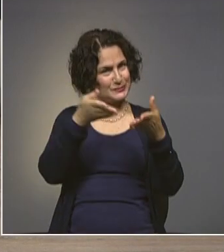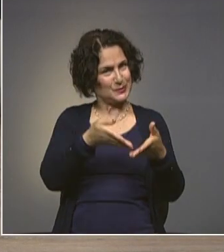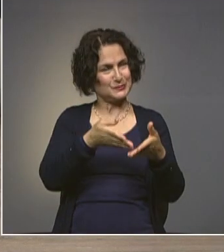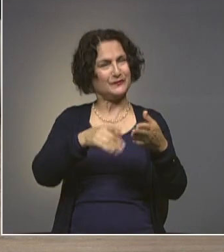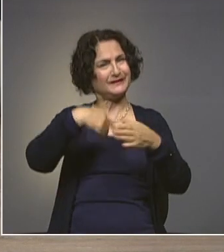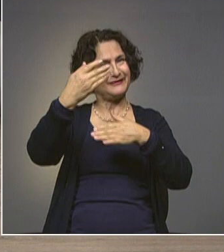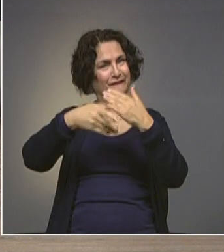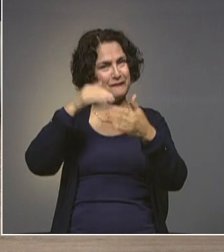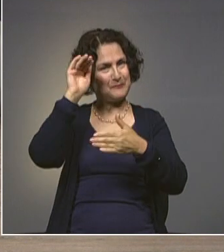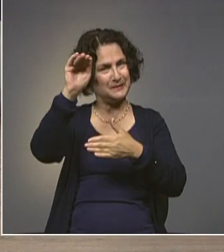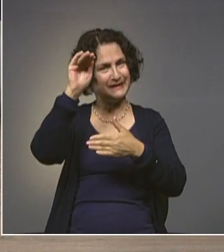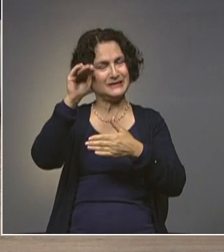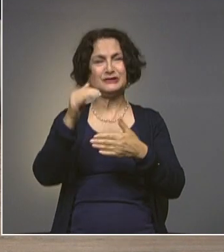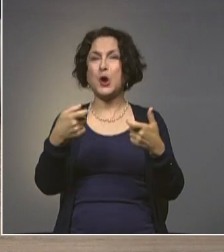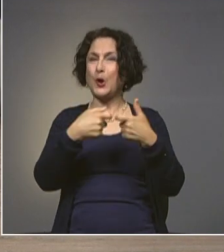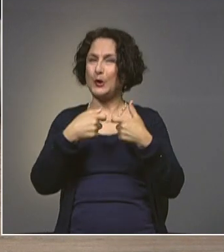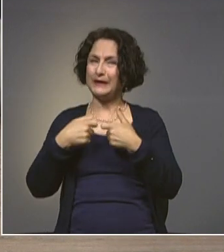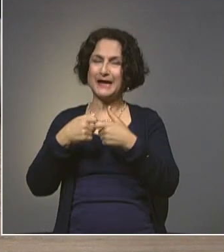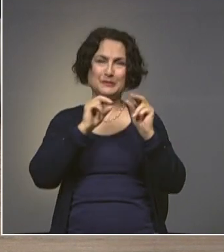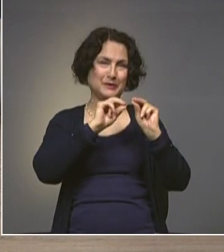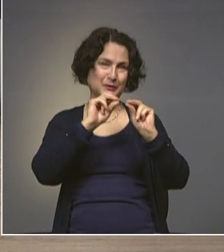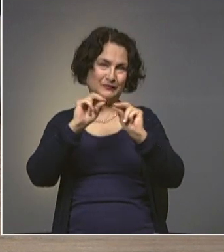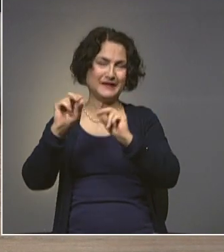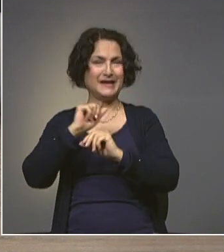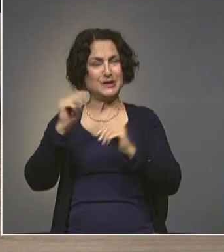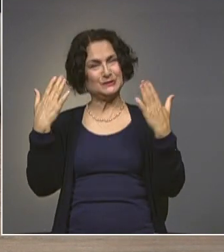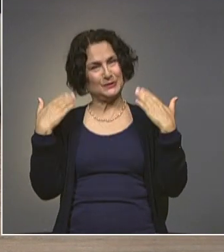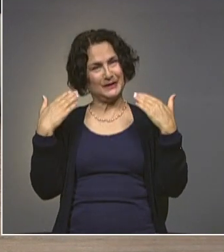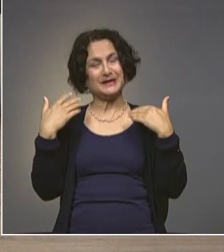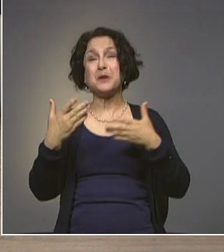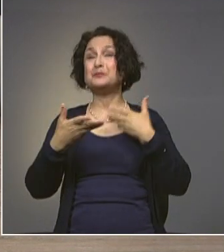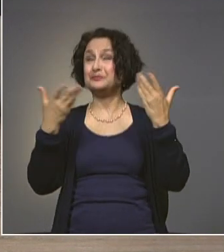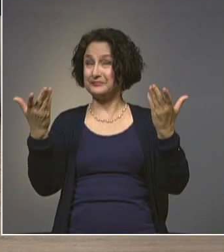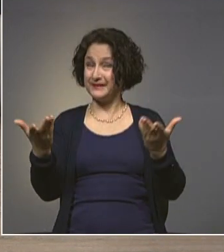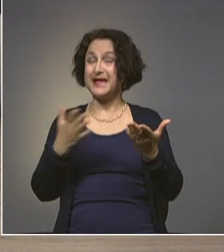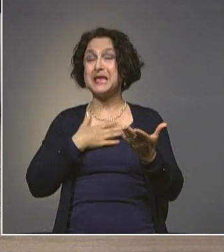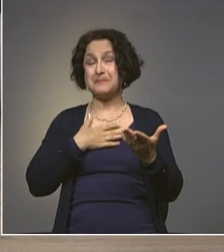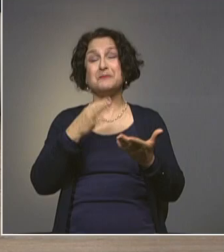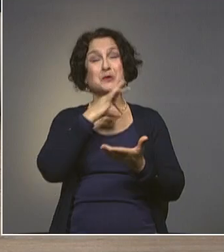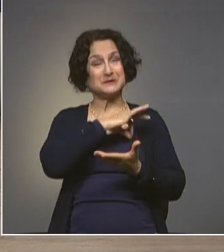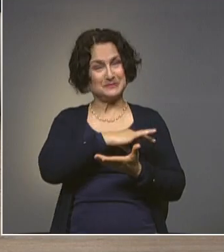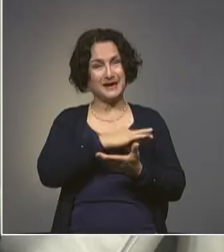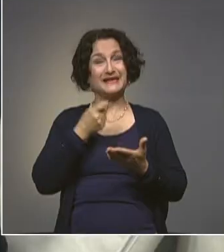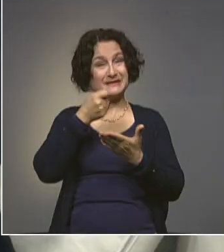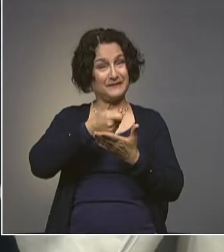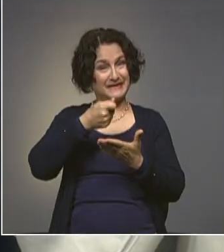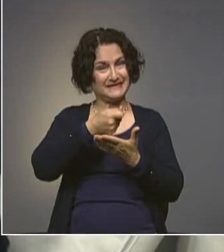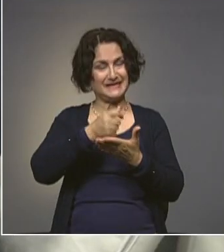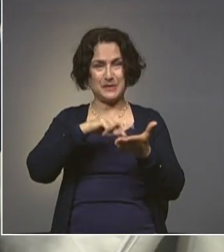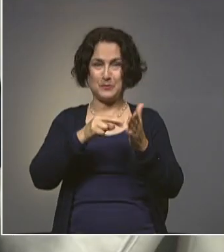повече контакти между студентите и преподавателите. Благодаря ви и успех. Да си пожелаем успех, да бъде финансиран този проект. Благодаря и